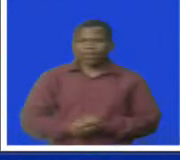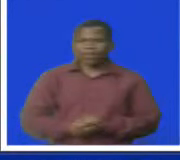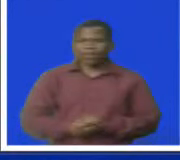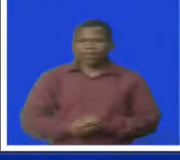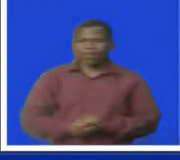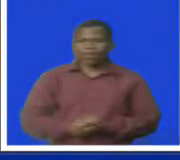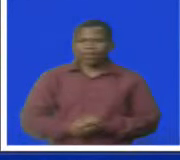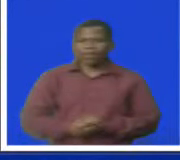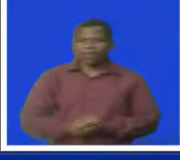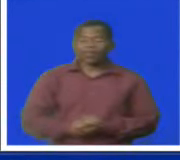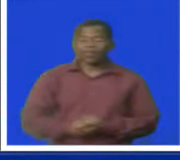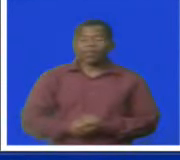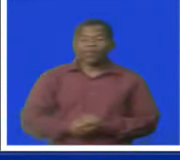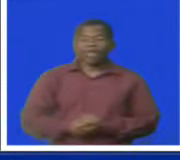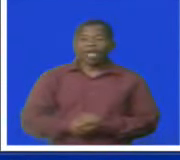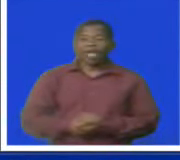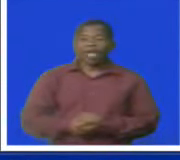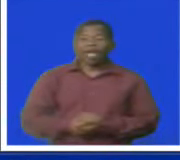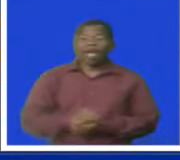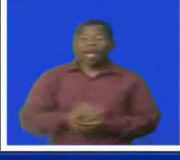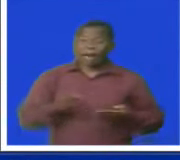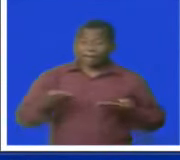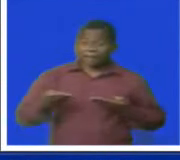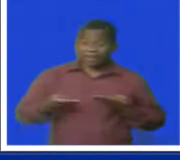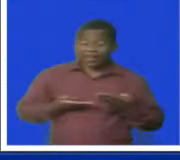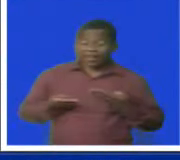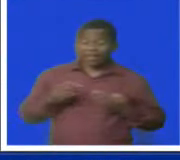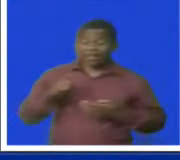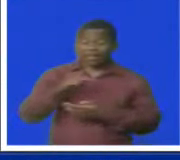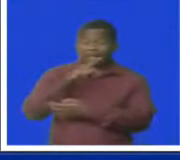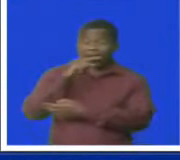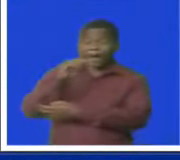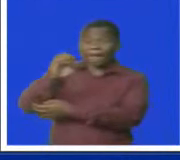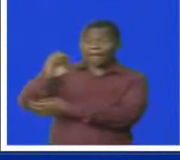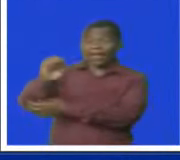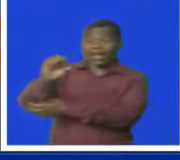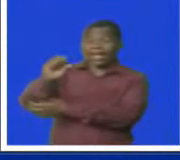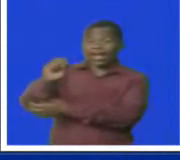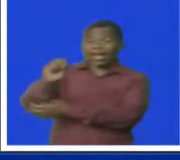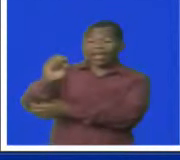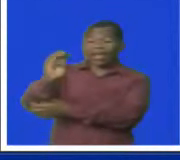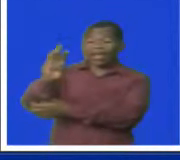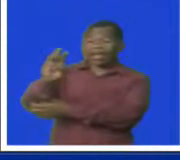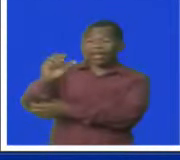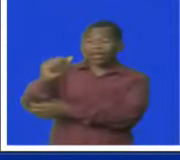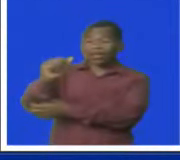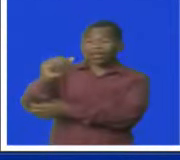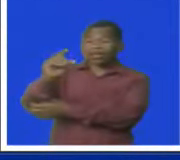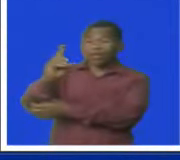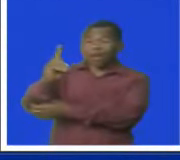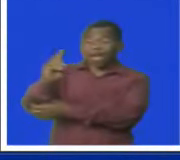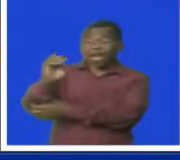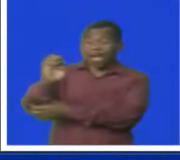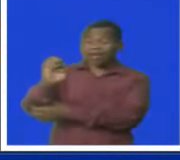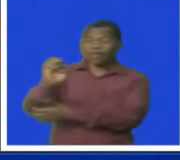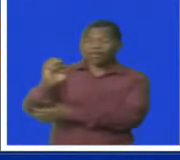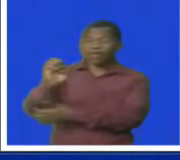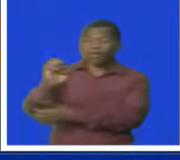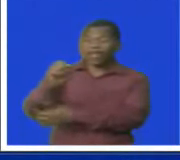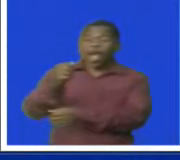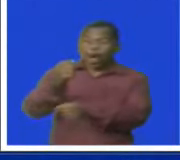Ingapane ye Eswatini ibambisene nelitiko letinkundla seyifundzise emakomiti entuthuko emimangweni